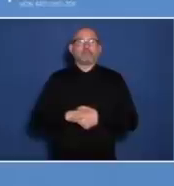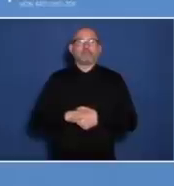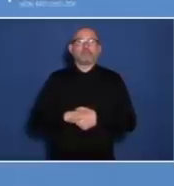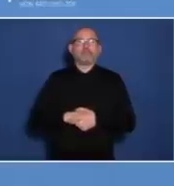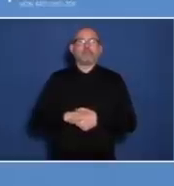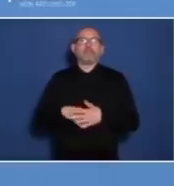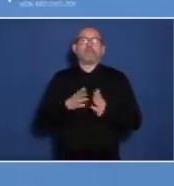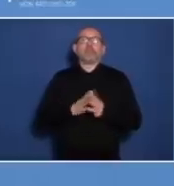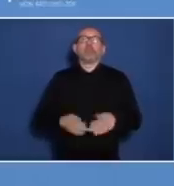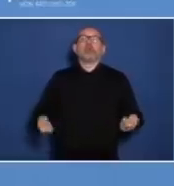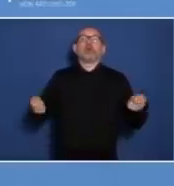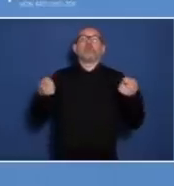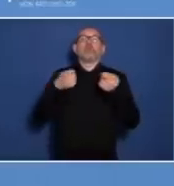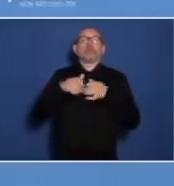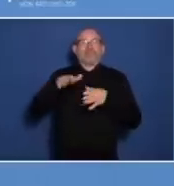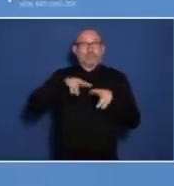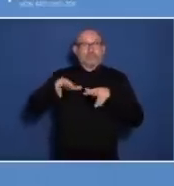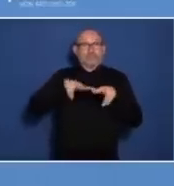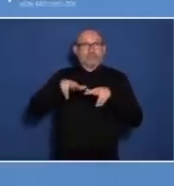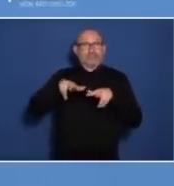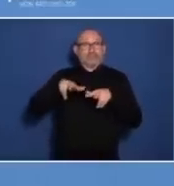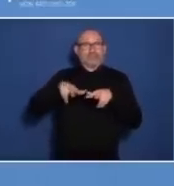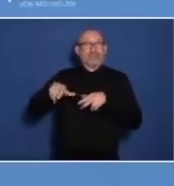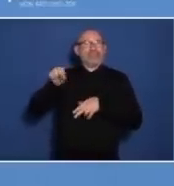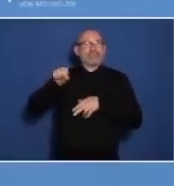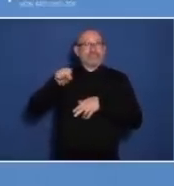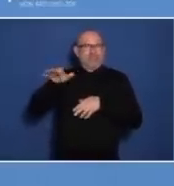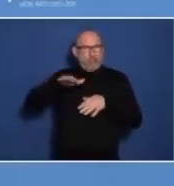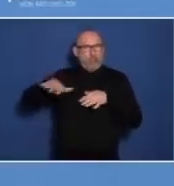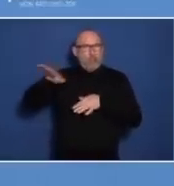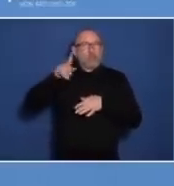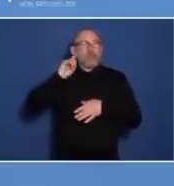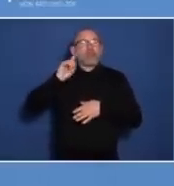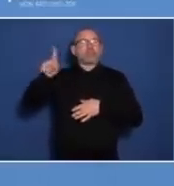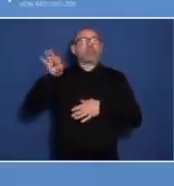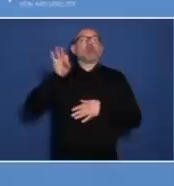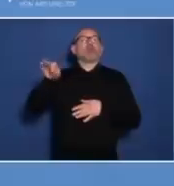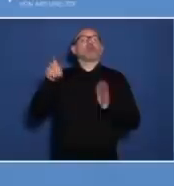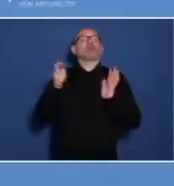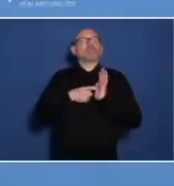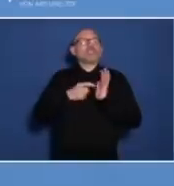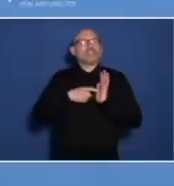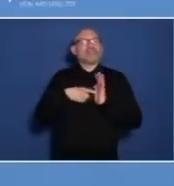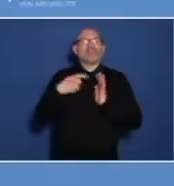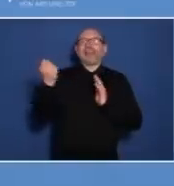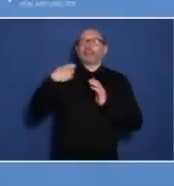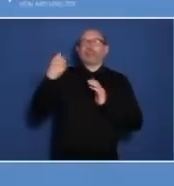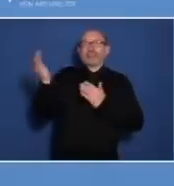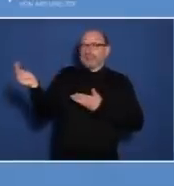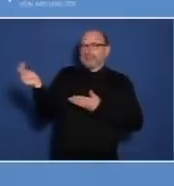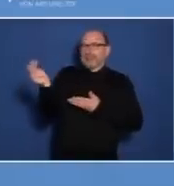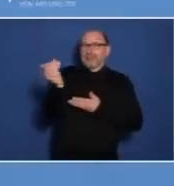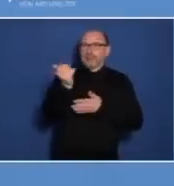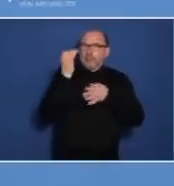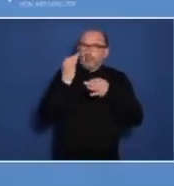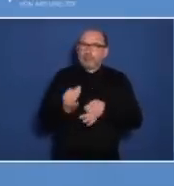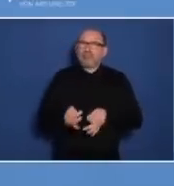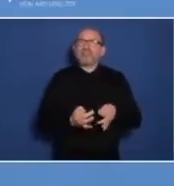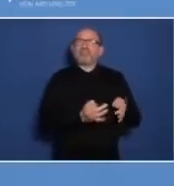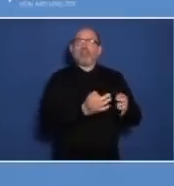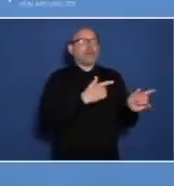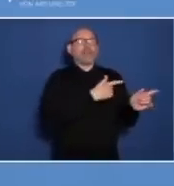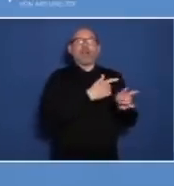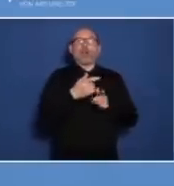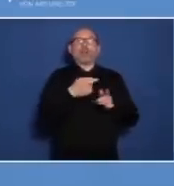Bundesinnenminister Seehofer sagte dazu, wer angeblich Spenden für einen guten Zweck sammelt, dann aber Terroristen finanziert, kann sich